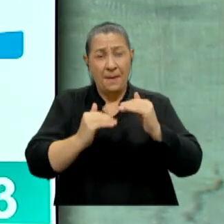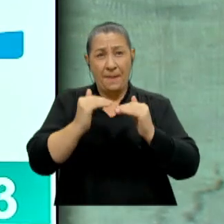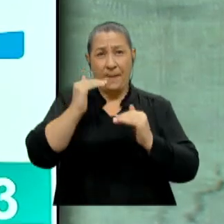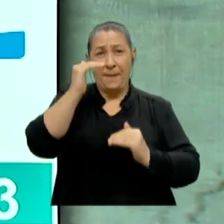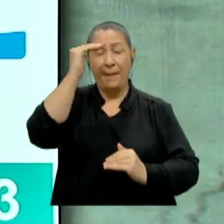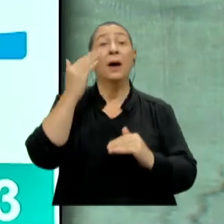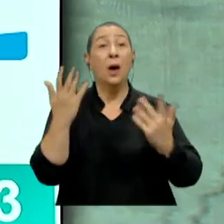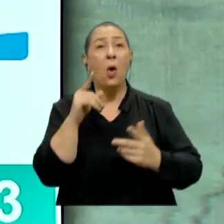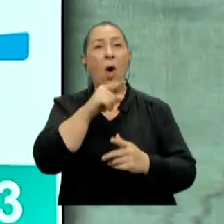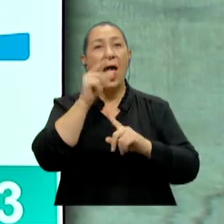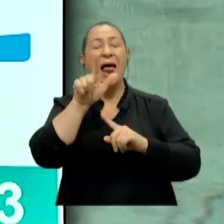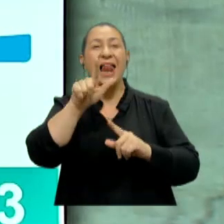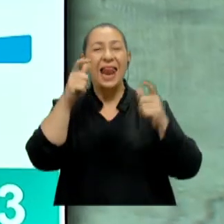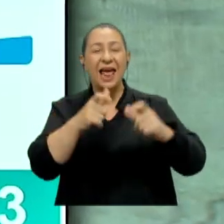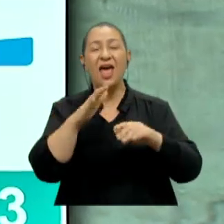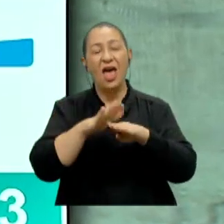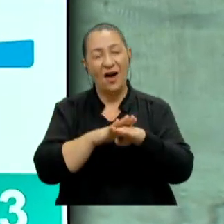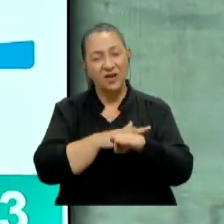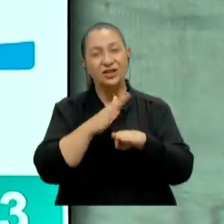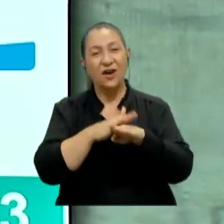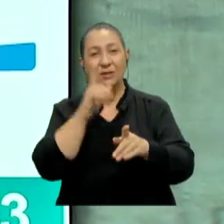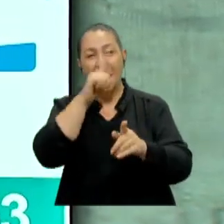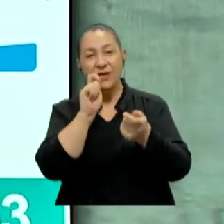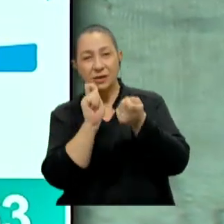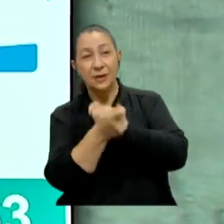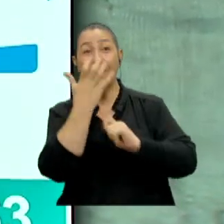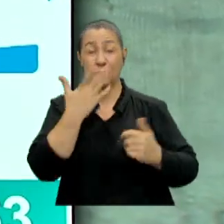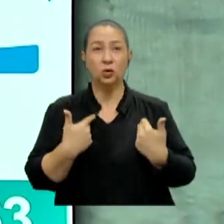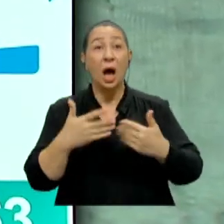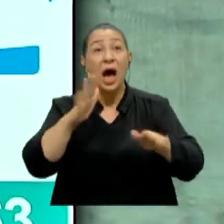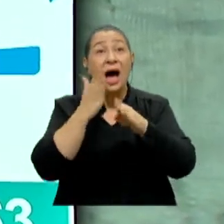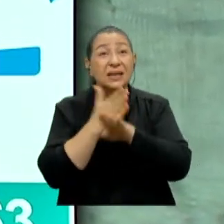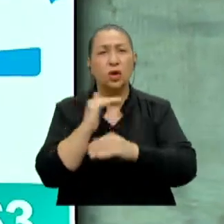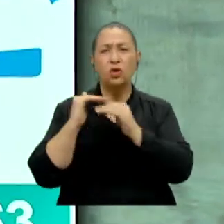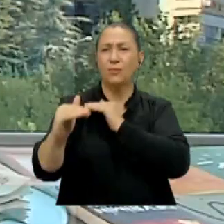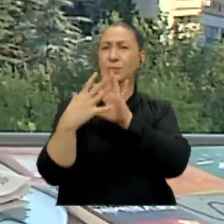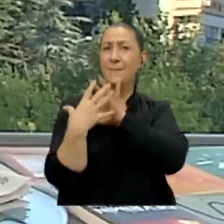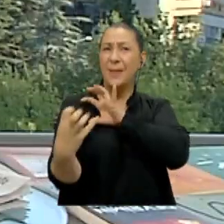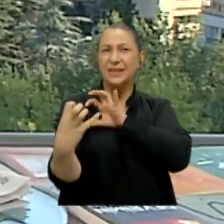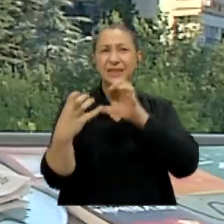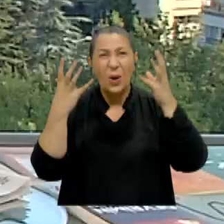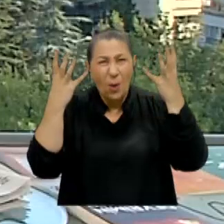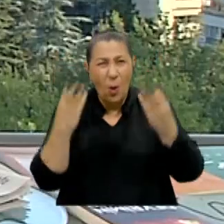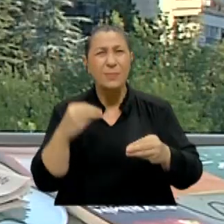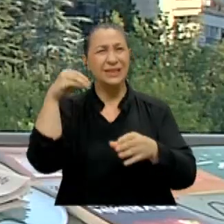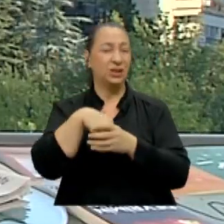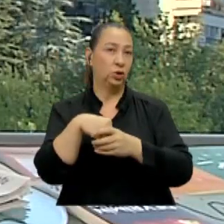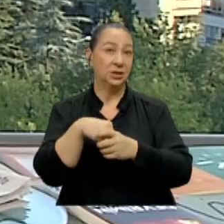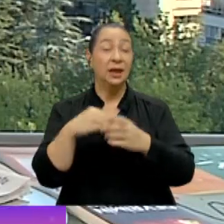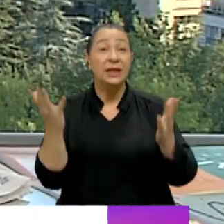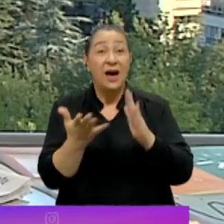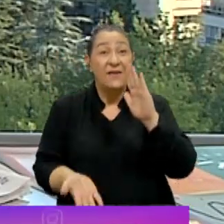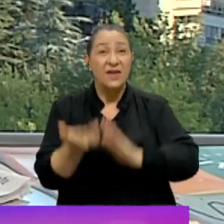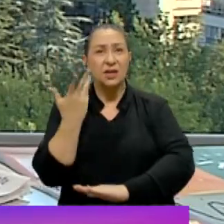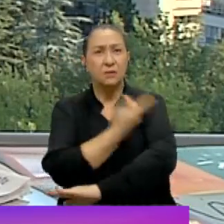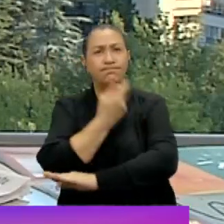arttıkça aslında o illerin de yavaş yavaş maviye dönmesini bekliyoruz. Aslında toplumsal bağışıklığın sağlanabilmesi için daha